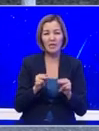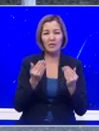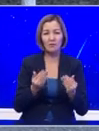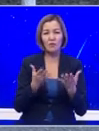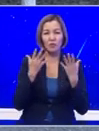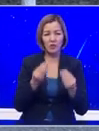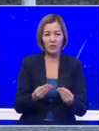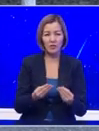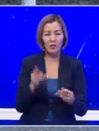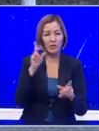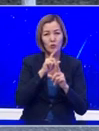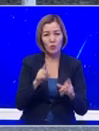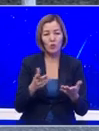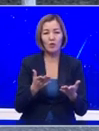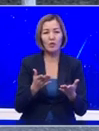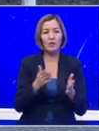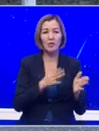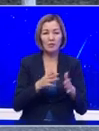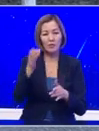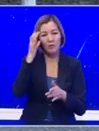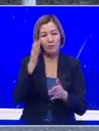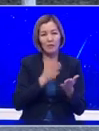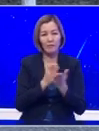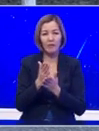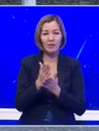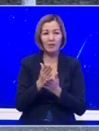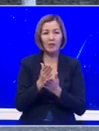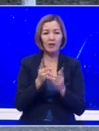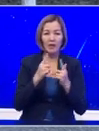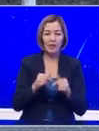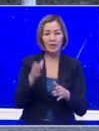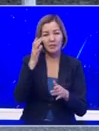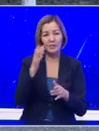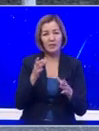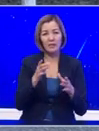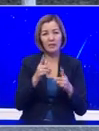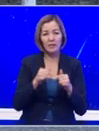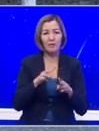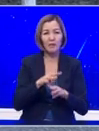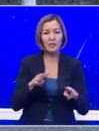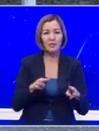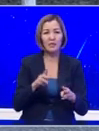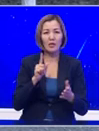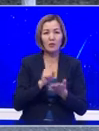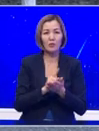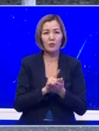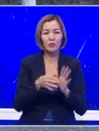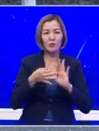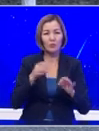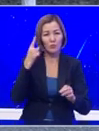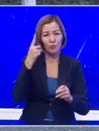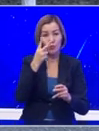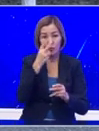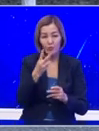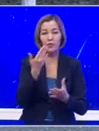сегодняшнего школы, системы образования, организации образования? Все-таки как министр я должен воочину